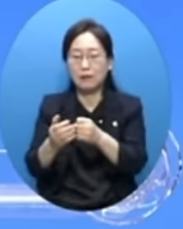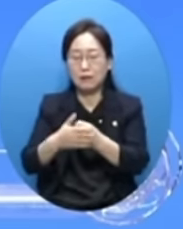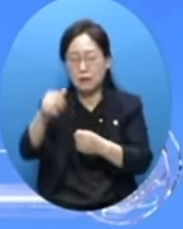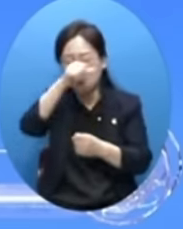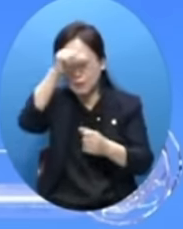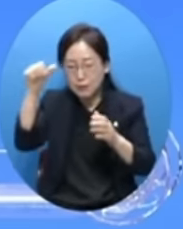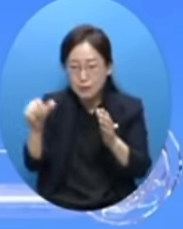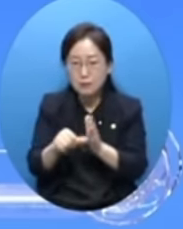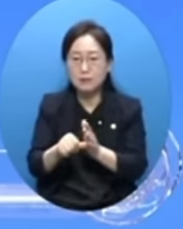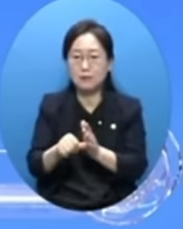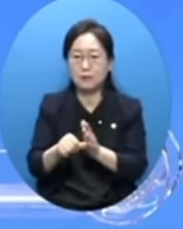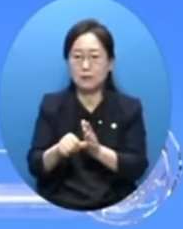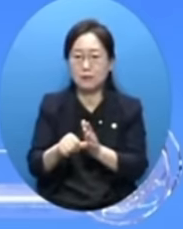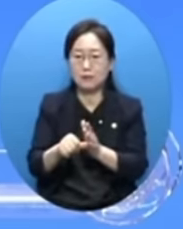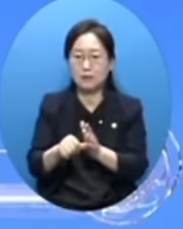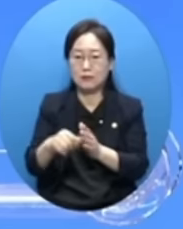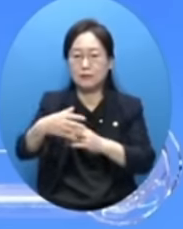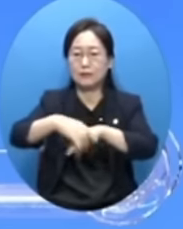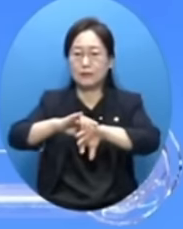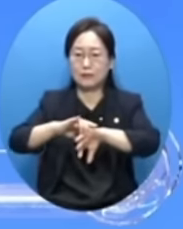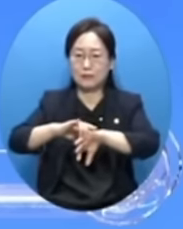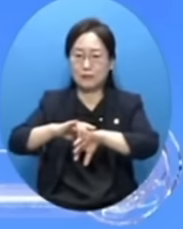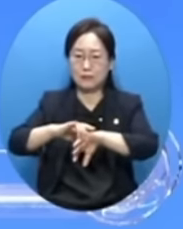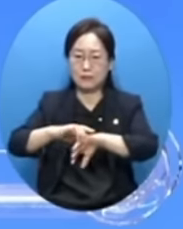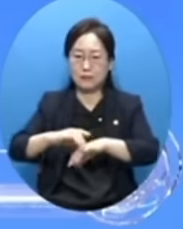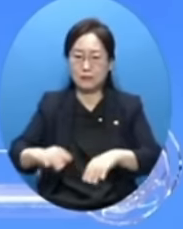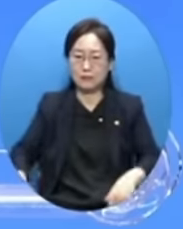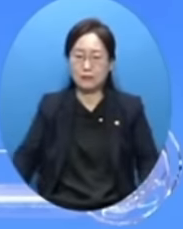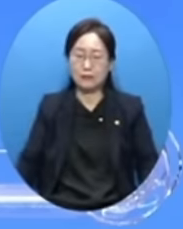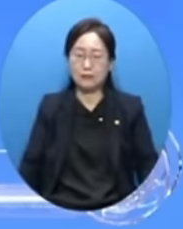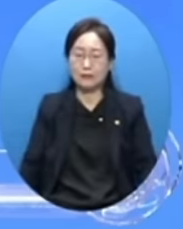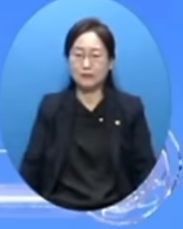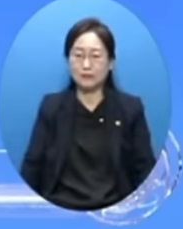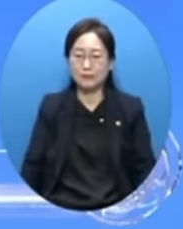평생 장애를 가진 채 살아야 됐습니다.